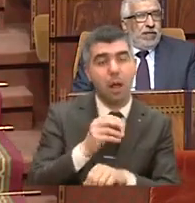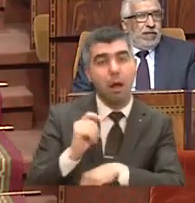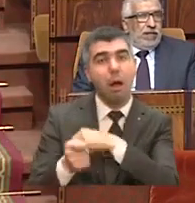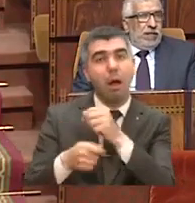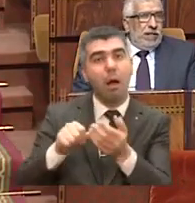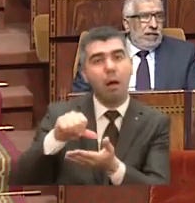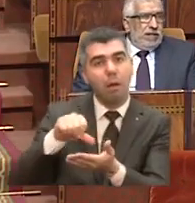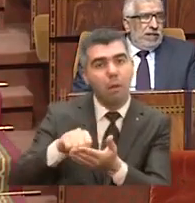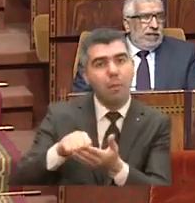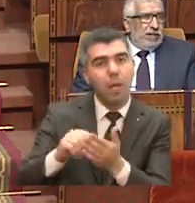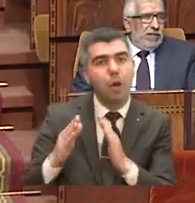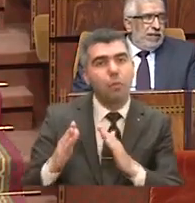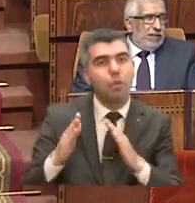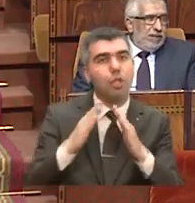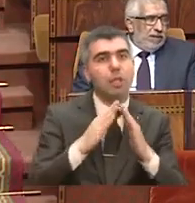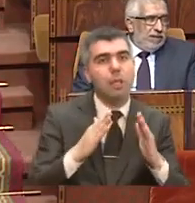والجبلية،